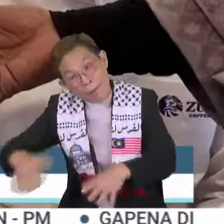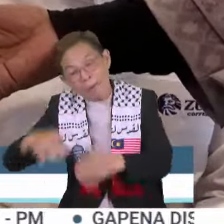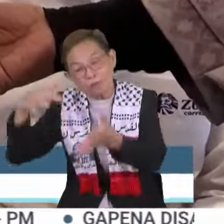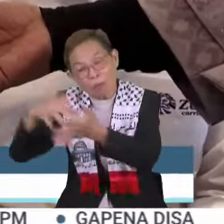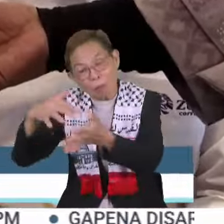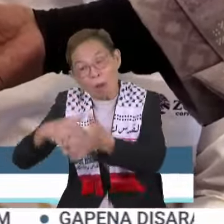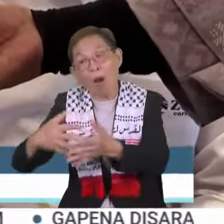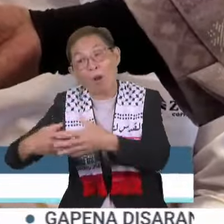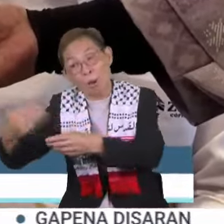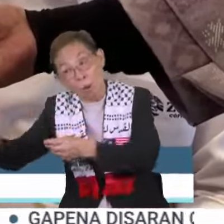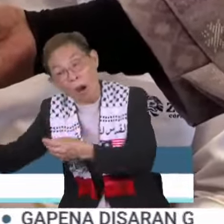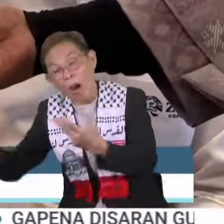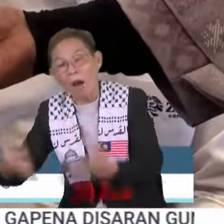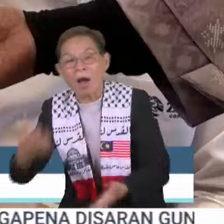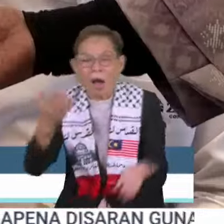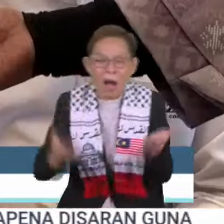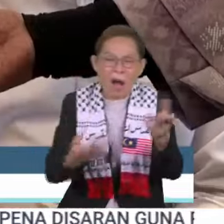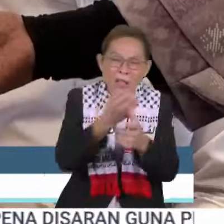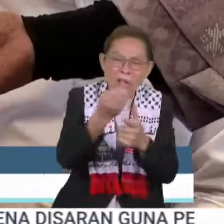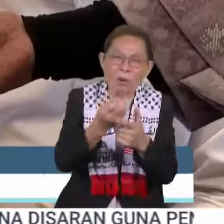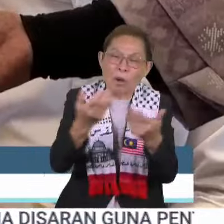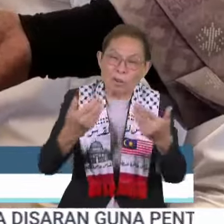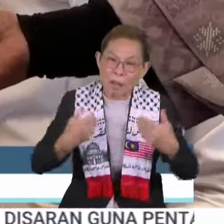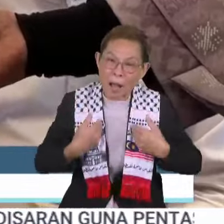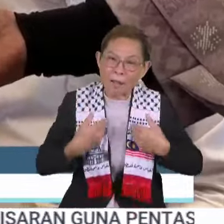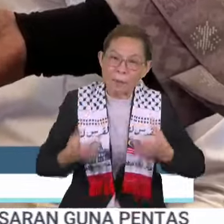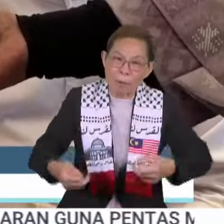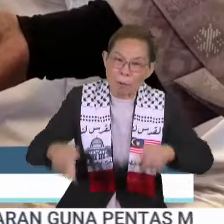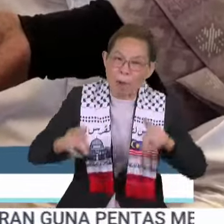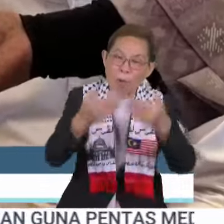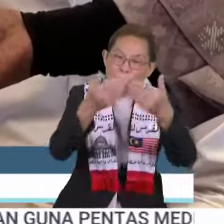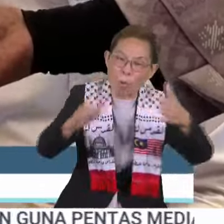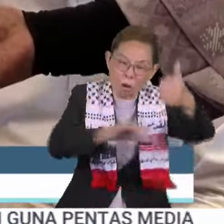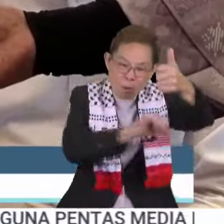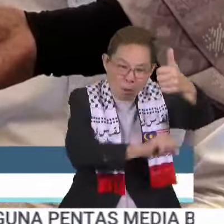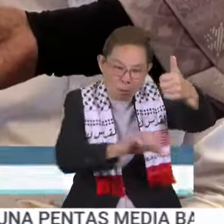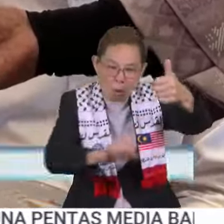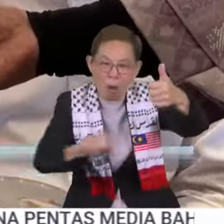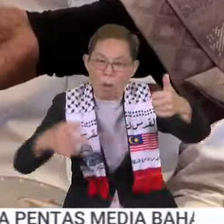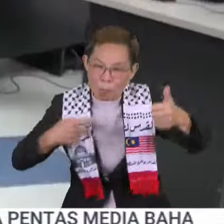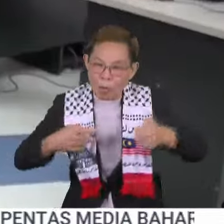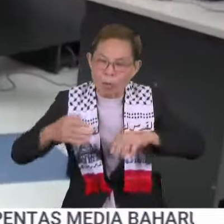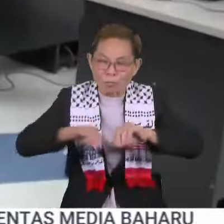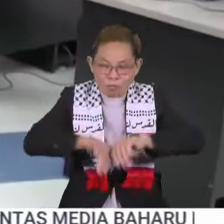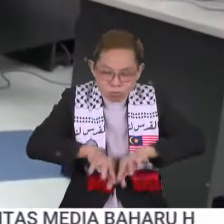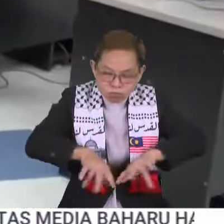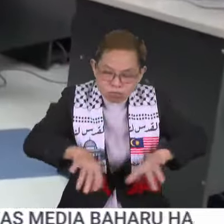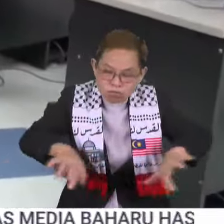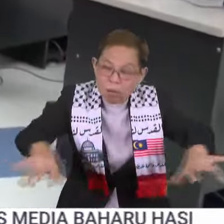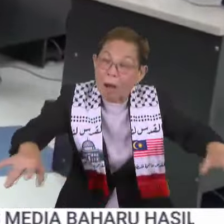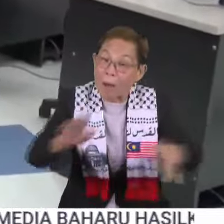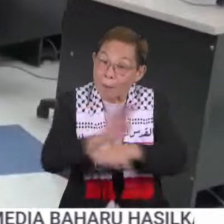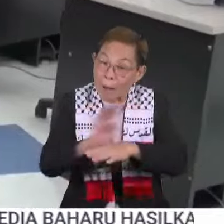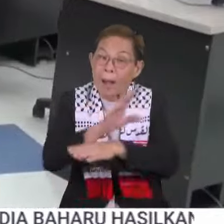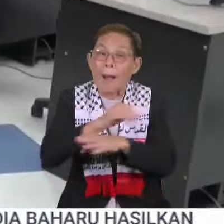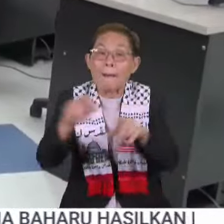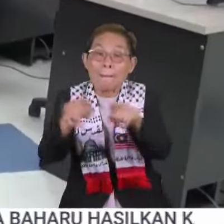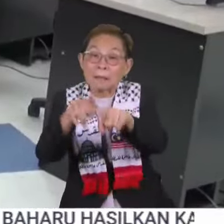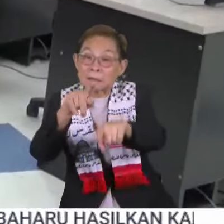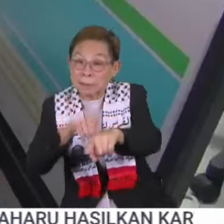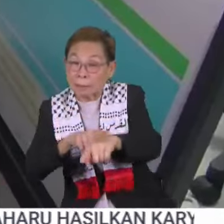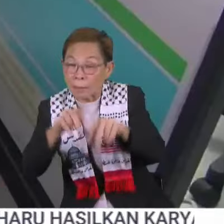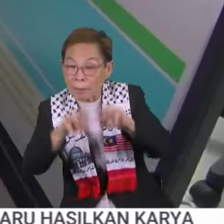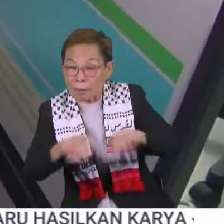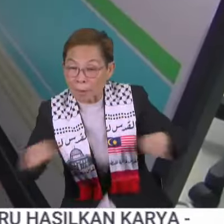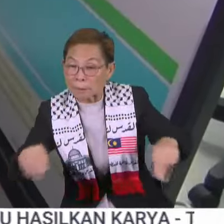ataupun juga mungkin kalau ada peluang untuk membuka cawangan ZUS ke apa ke, mungkin boleh dikembangkan dengan lebih besar. Dan pada masa yang sama juga, pelajar-pelajar yang